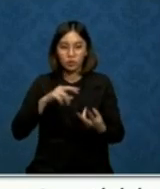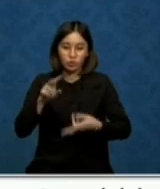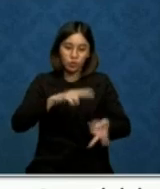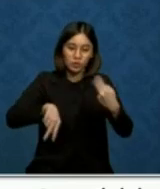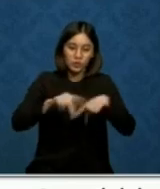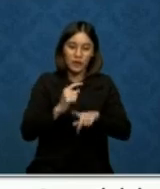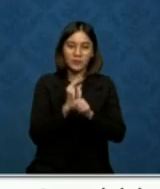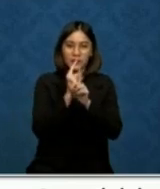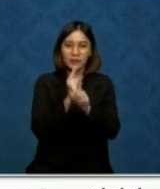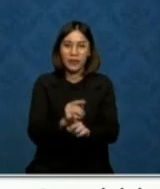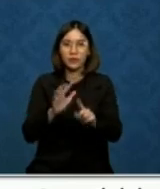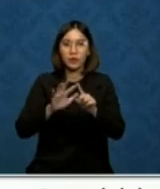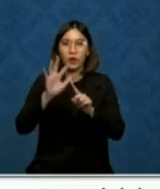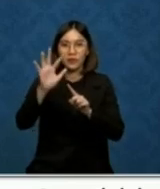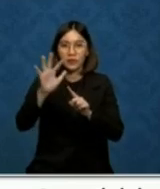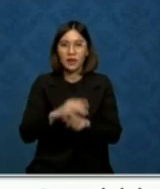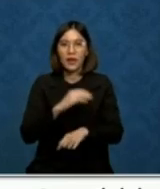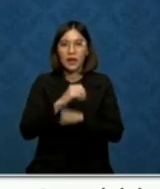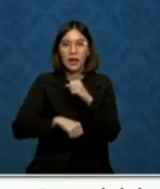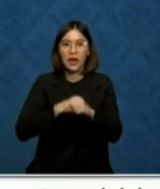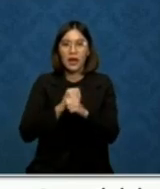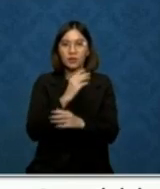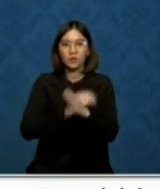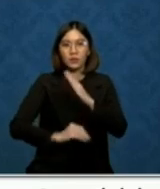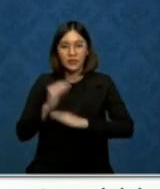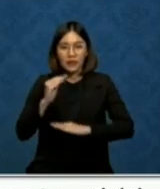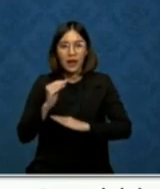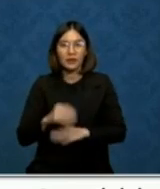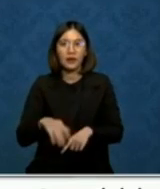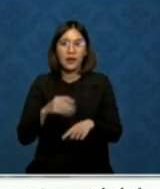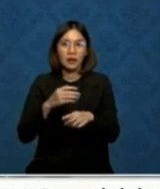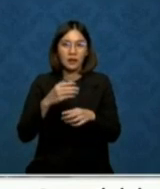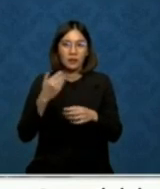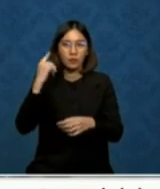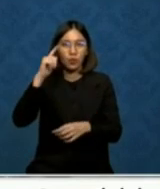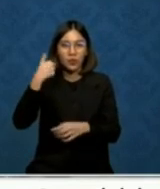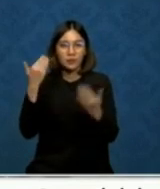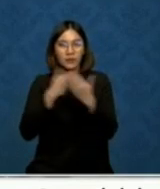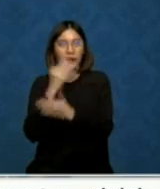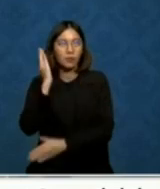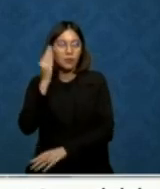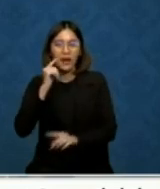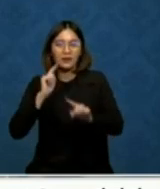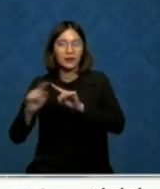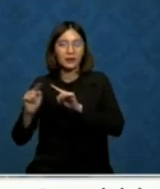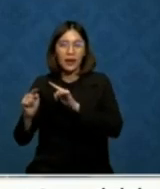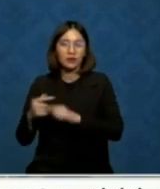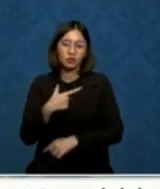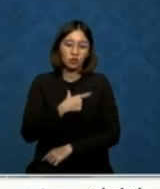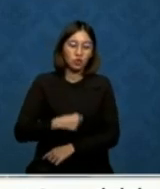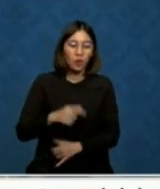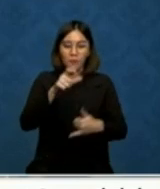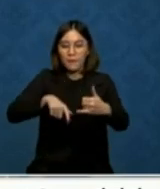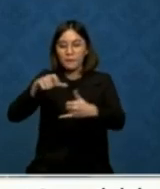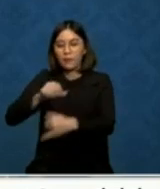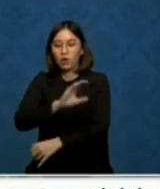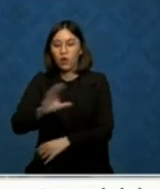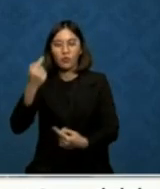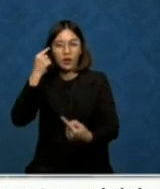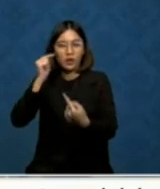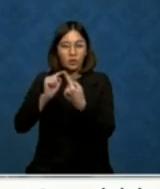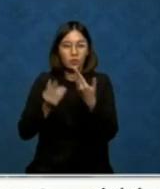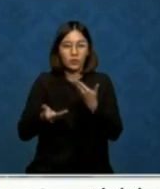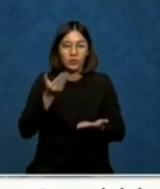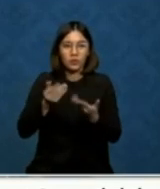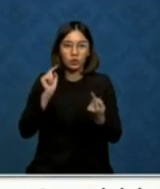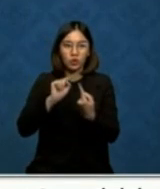องตามข้อ5ซึ่งก็คืออายุความพิการการแปลงเพศเชื้อชาติเพศสภาพและรสนิยมทางเพศโดยมีวัตถุประสงค์หรือ